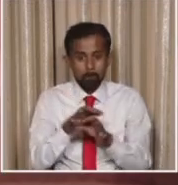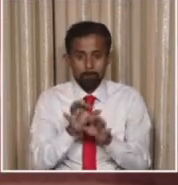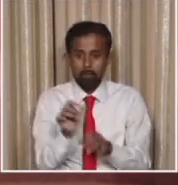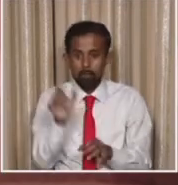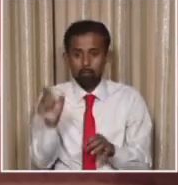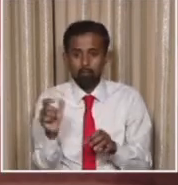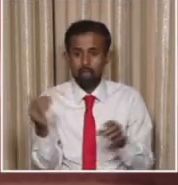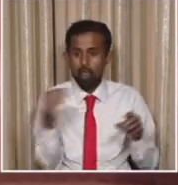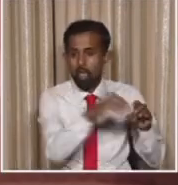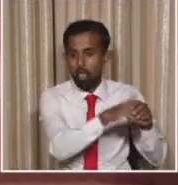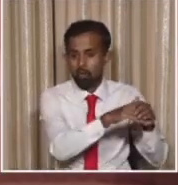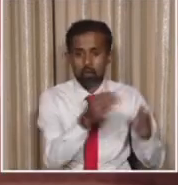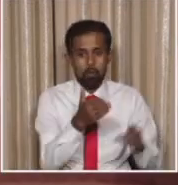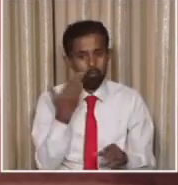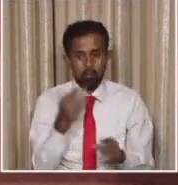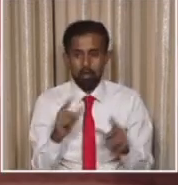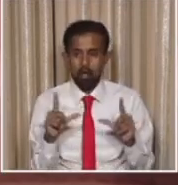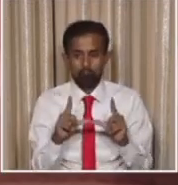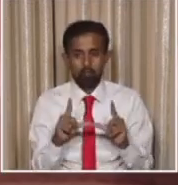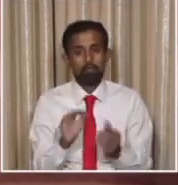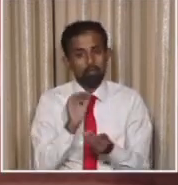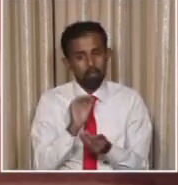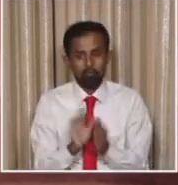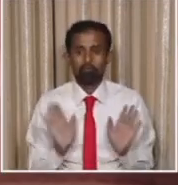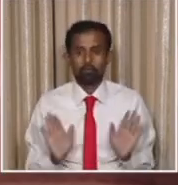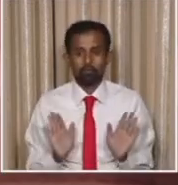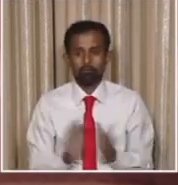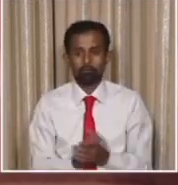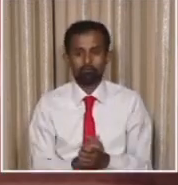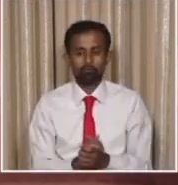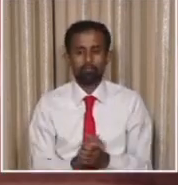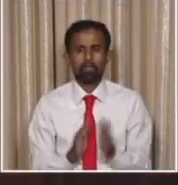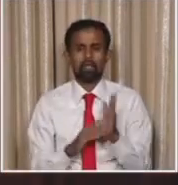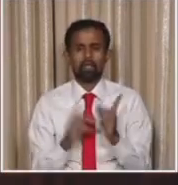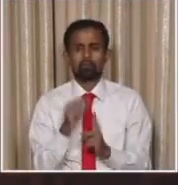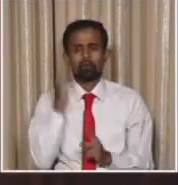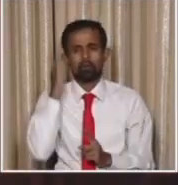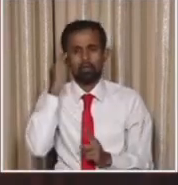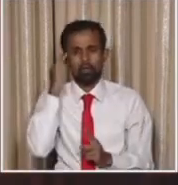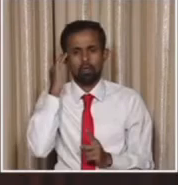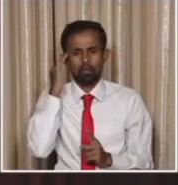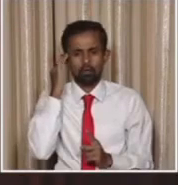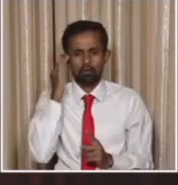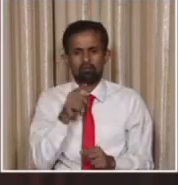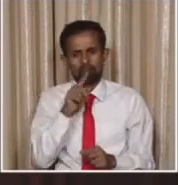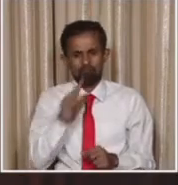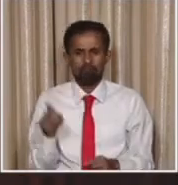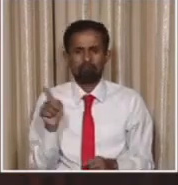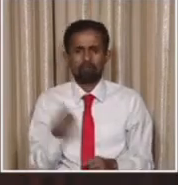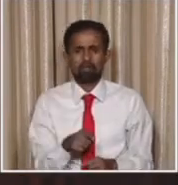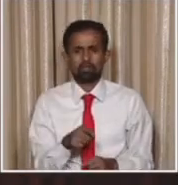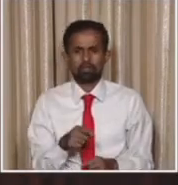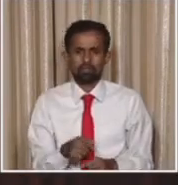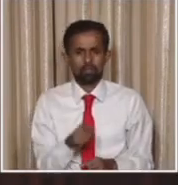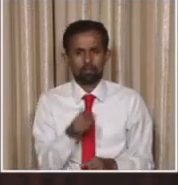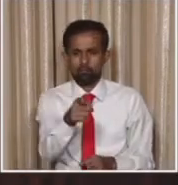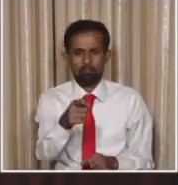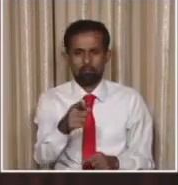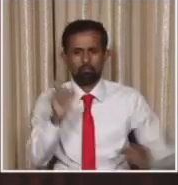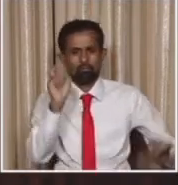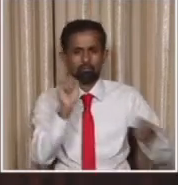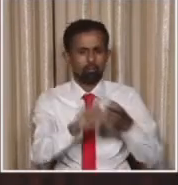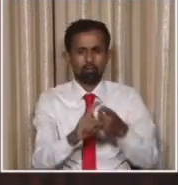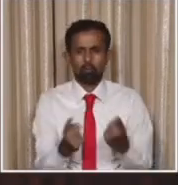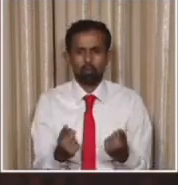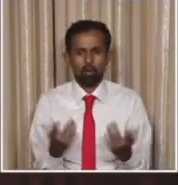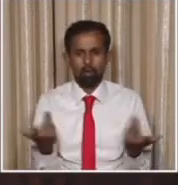ඇතුළට යන්න පුළුවන් අවසරයක් අරගෙන එච්චරයි. නෑනේ දැන් එතුමිය එතනදී ෆැක්චුවලිම වැරදි. දැන් බලන්න මං කියන ඔබතුමියත් එක්ක මට රණ්ඩුවක් ඇති කරගන්න